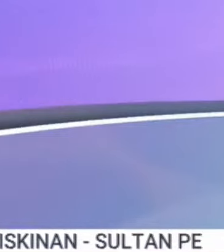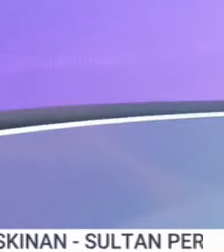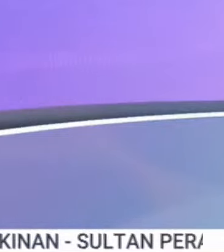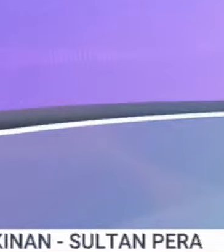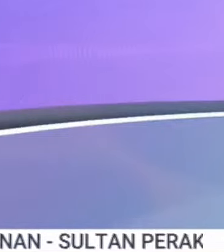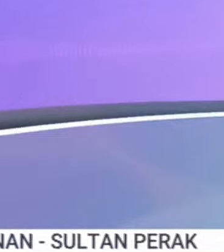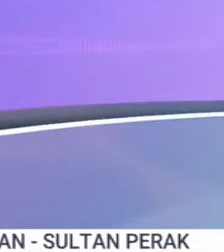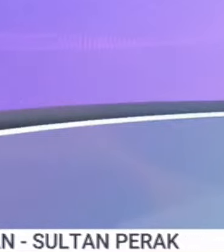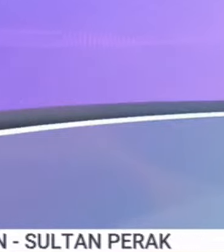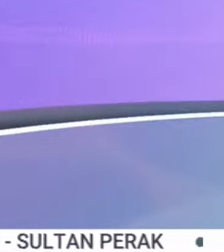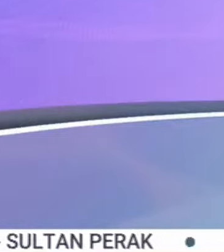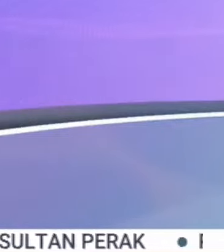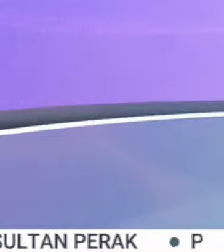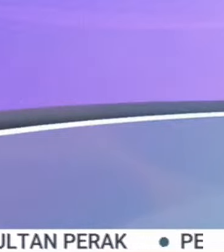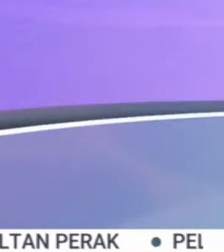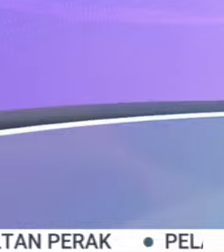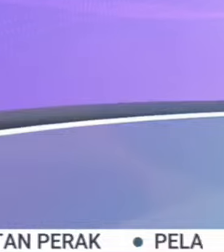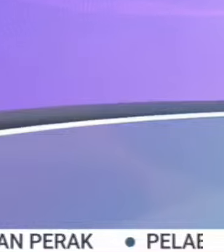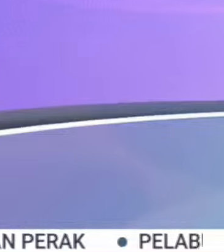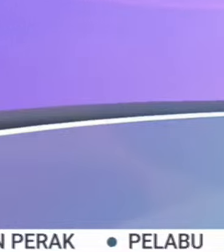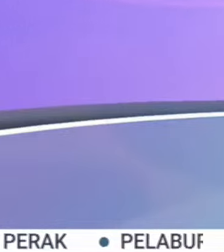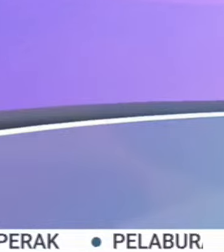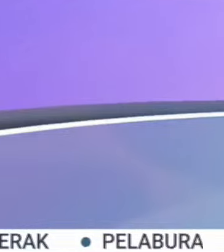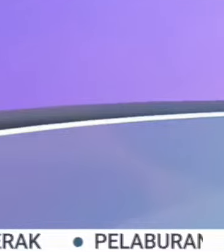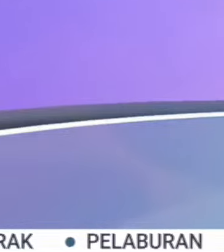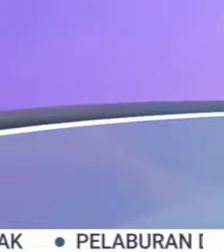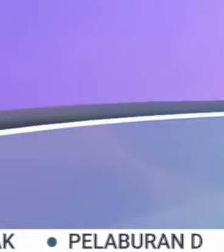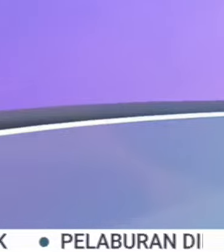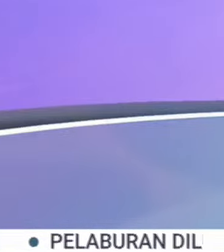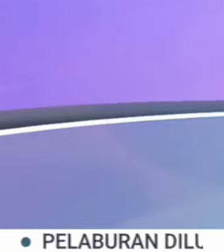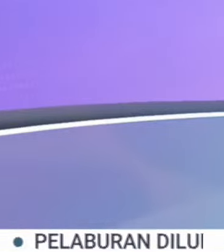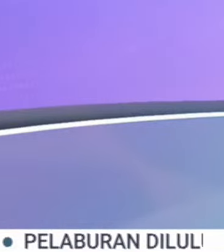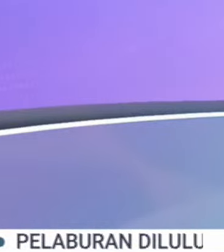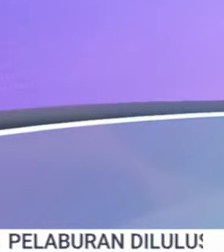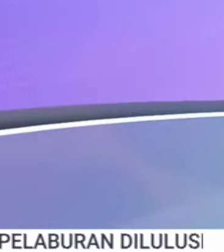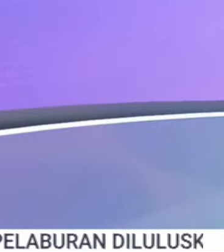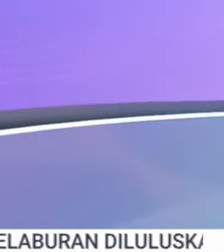Sekian Serium RTM dan berita perdana dari Sungai Kesegara Palestin